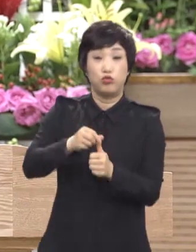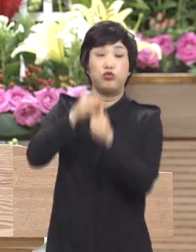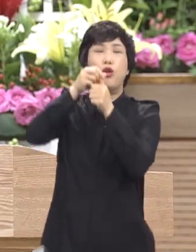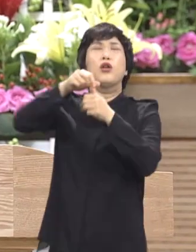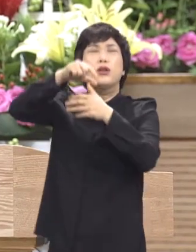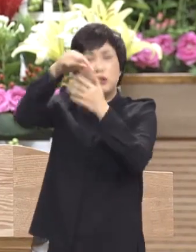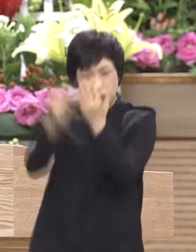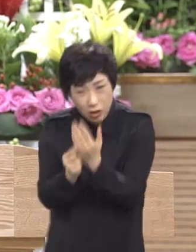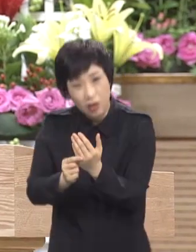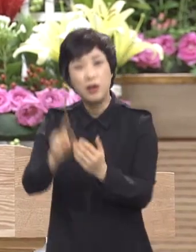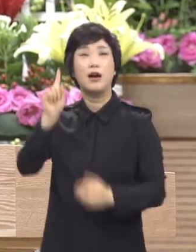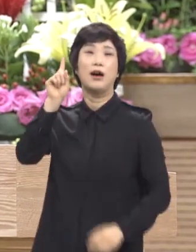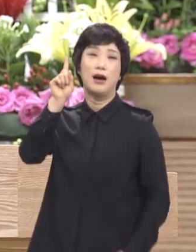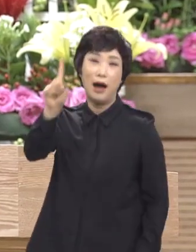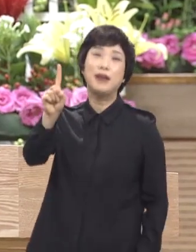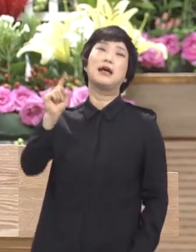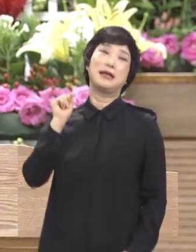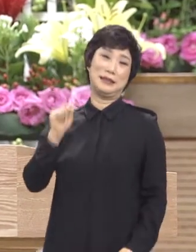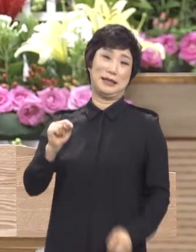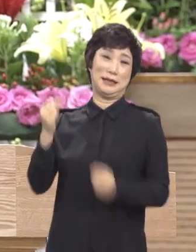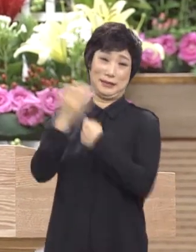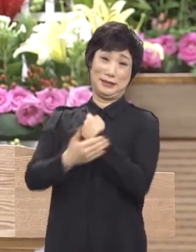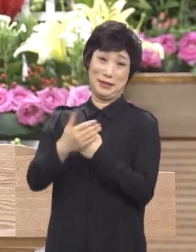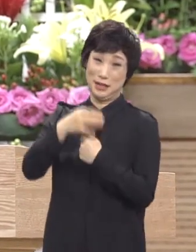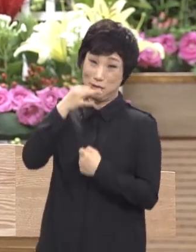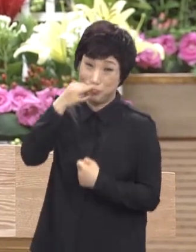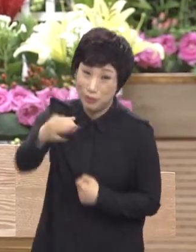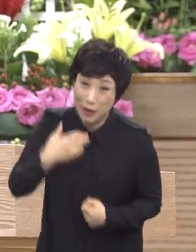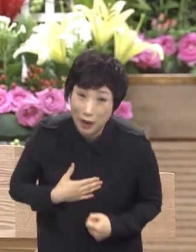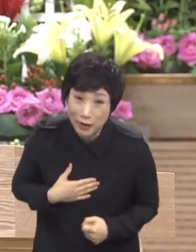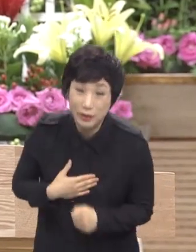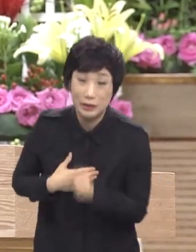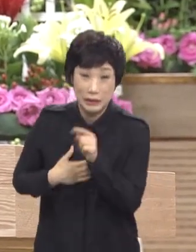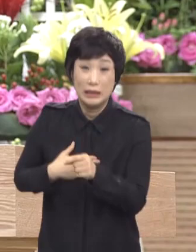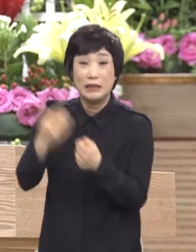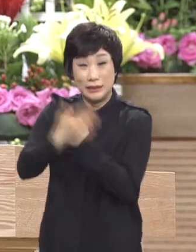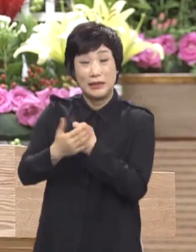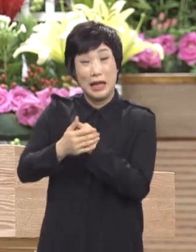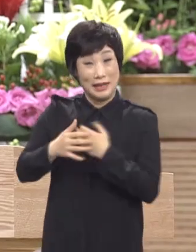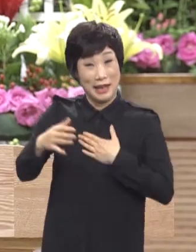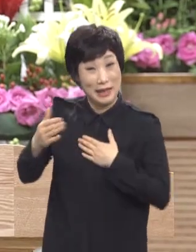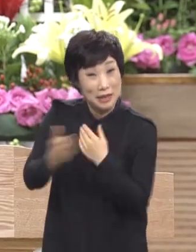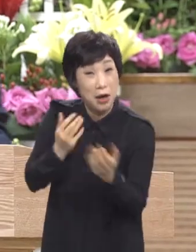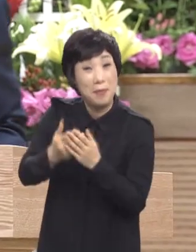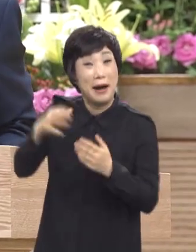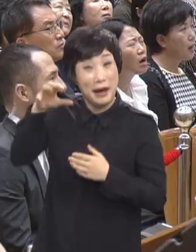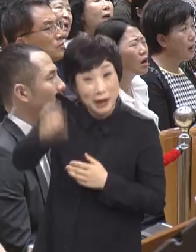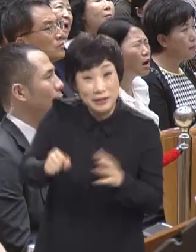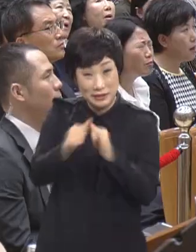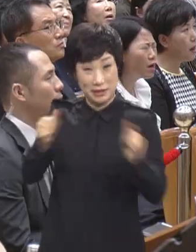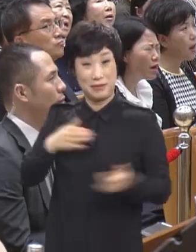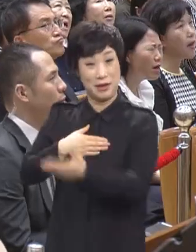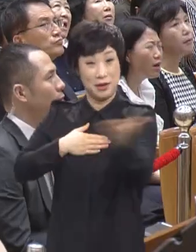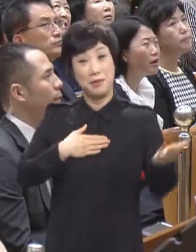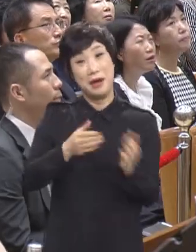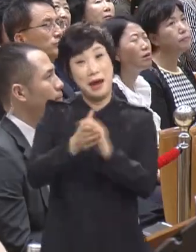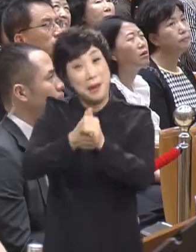절차 요것밖에는 은혜가 없다 이 말입니다. 이 은혜를 소유하신 사람 아멘 합시다.